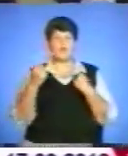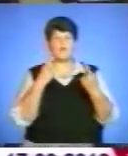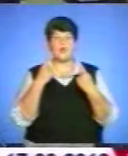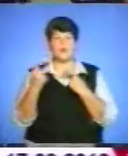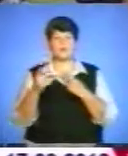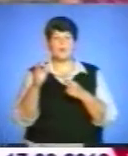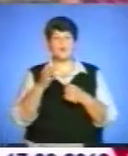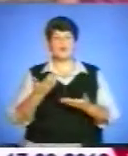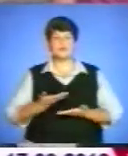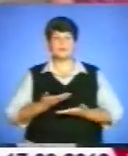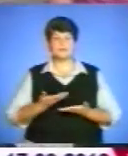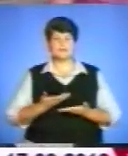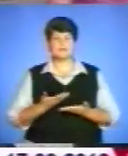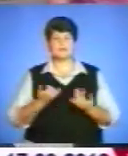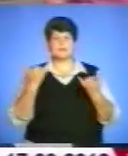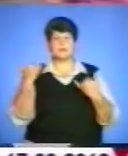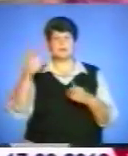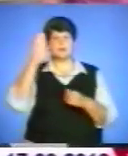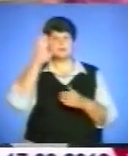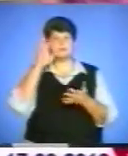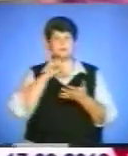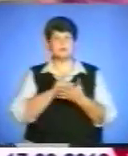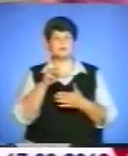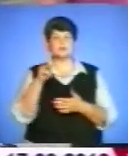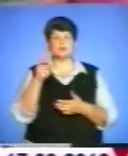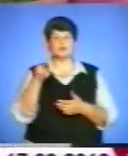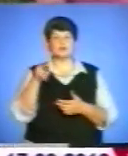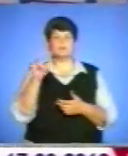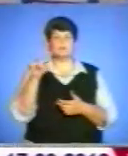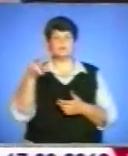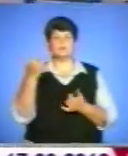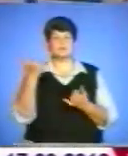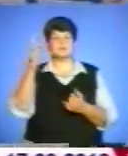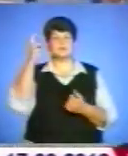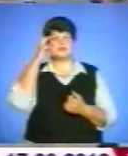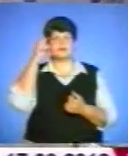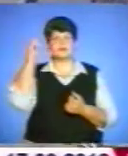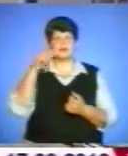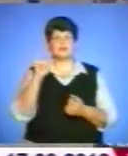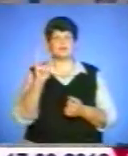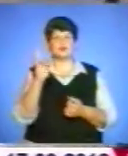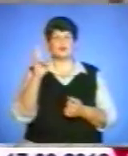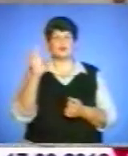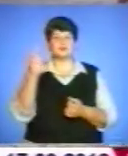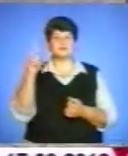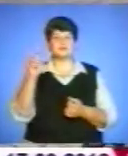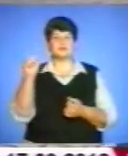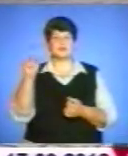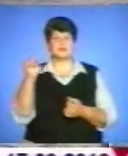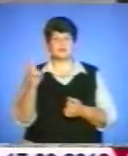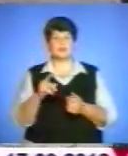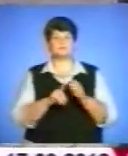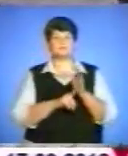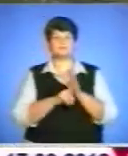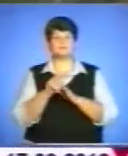Говоримо про життя. Тепер хлопці займаються у Топільщі. Сьогодні з Києва до них приїхав Іван Козачок, завдяки якому і почалося захоплення.